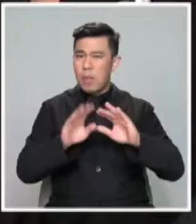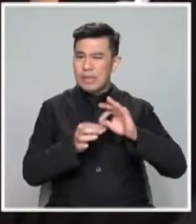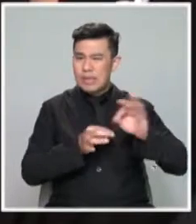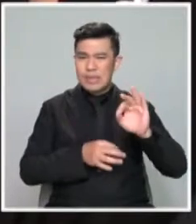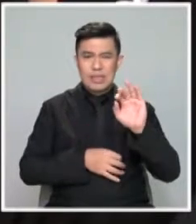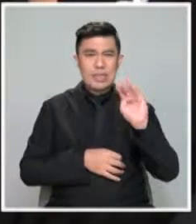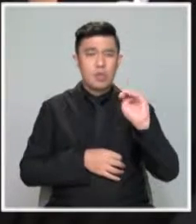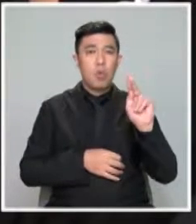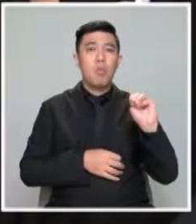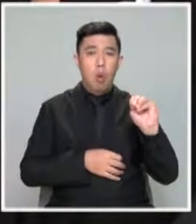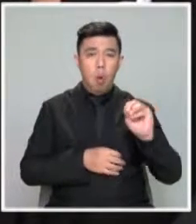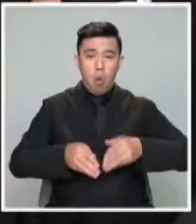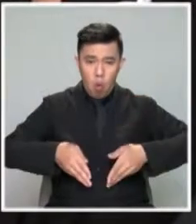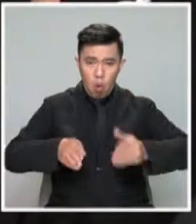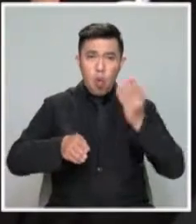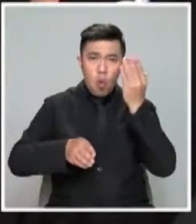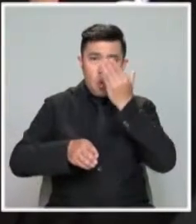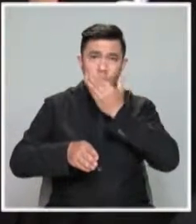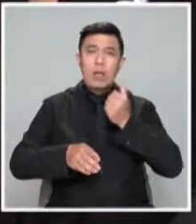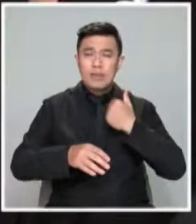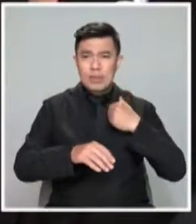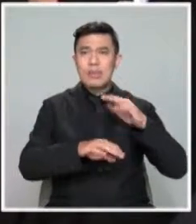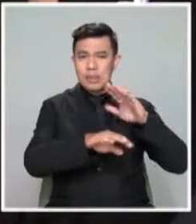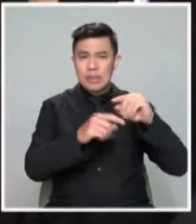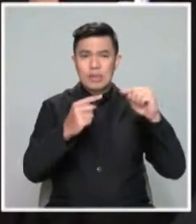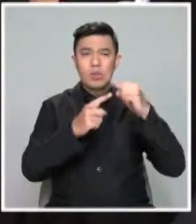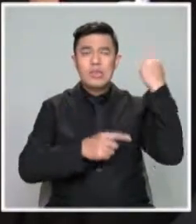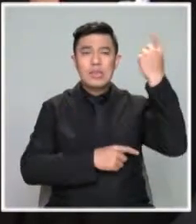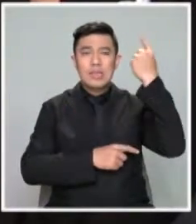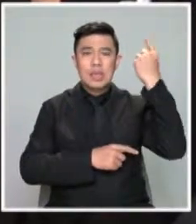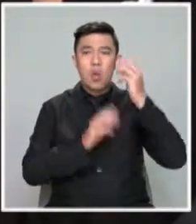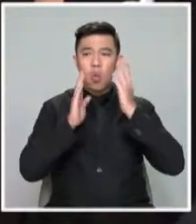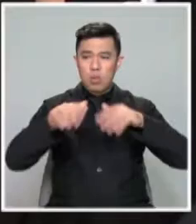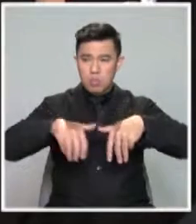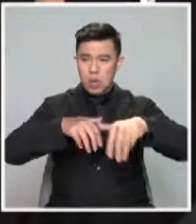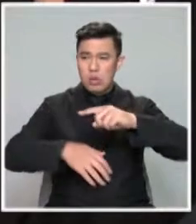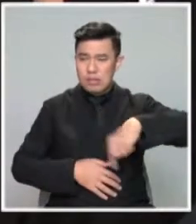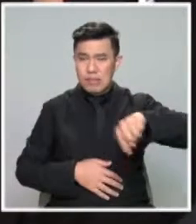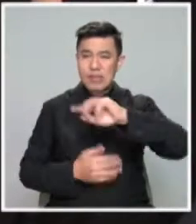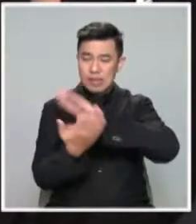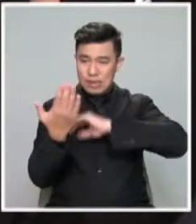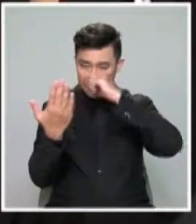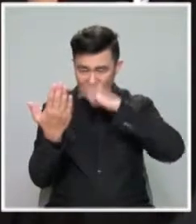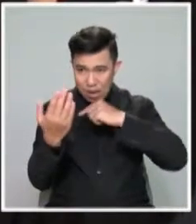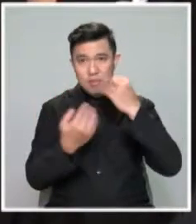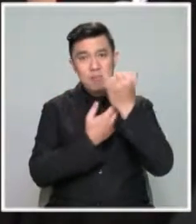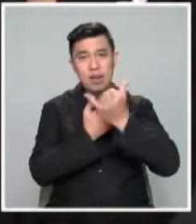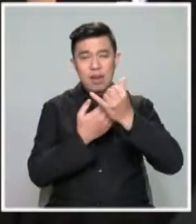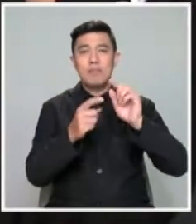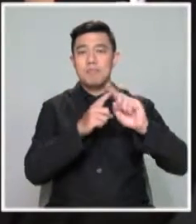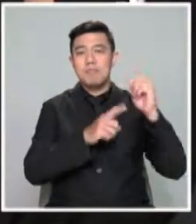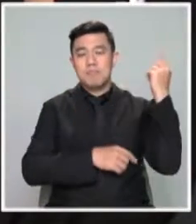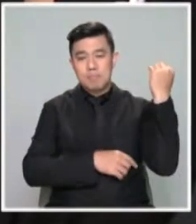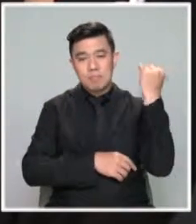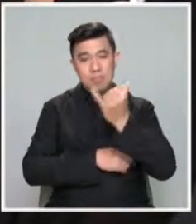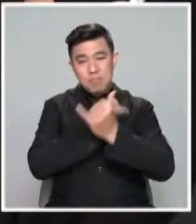างเดินทางสะดวกสวยงามมากนะครับก็อยากจะให้เป็นสถานที่ที่อยู่ในหัวใจของพี่น้องทั้งในประเทศและต่างประเทศตลอดไปท่าน